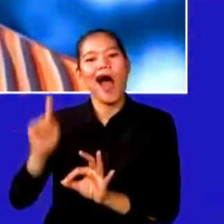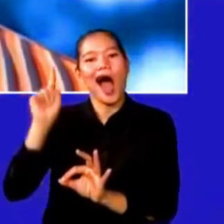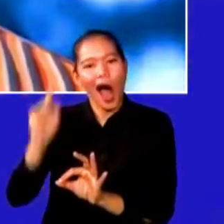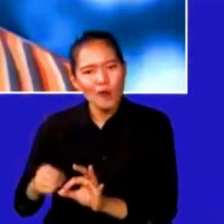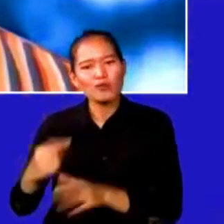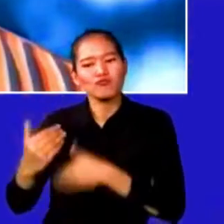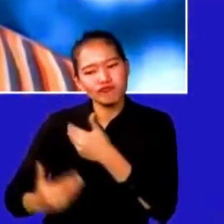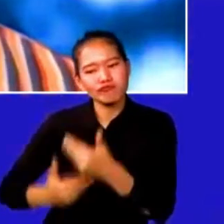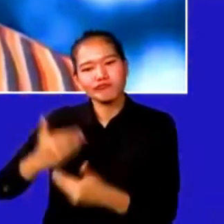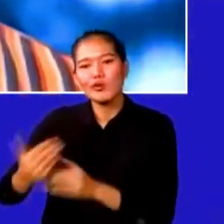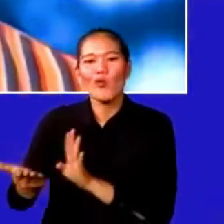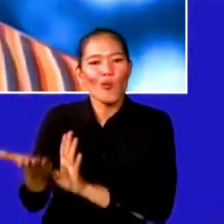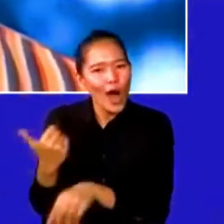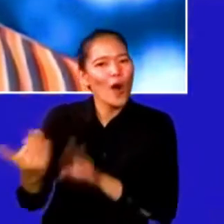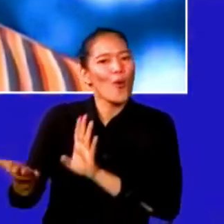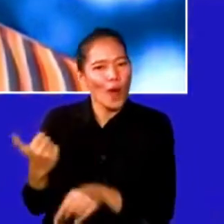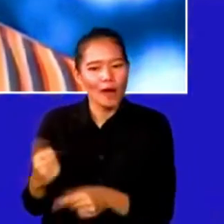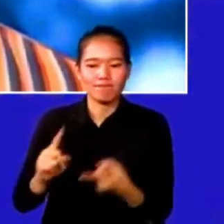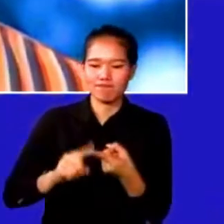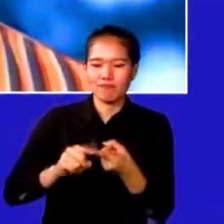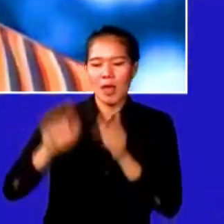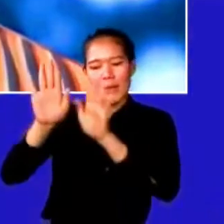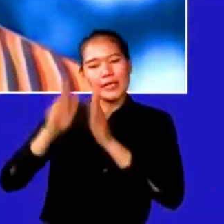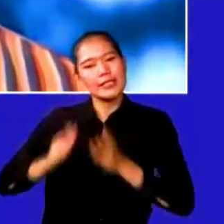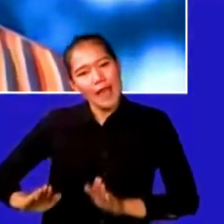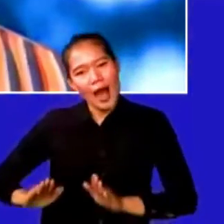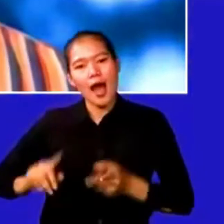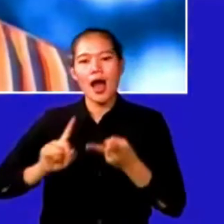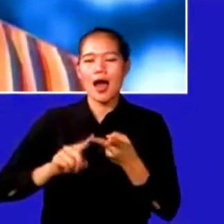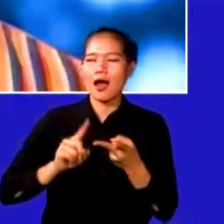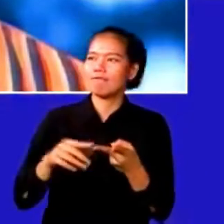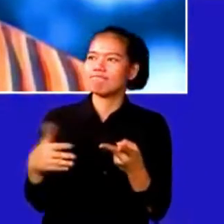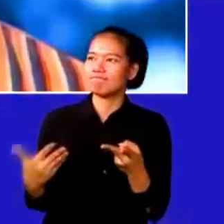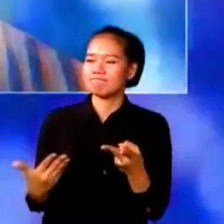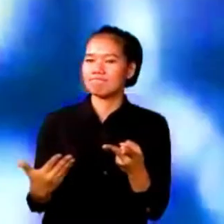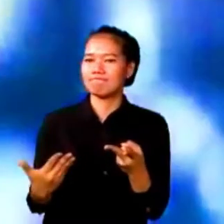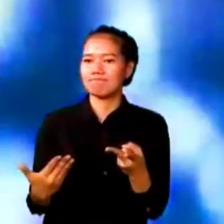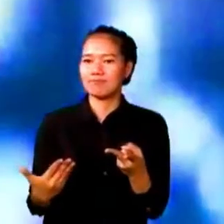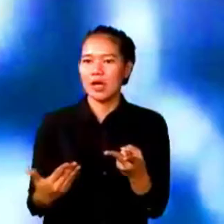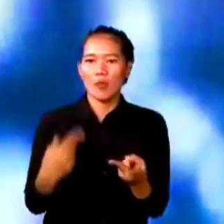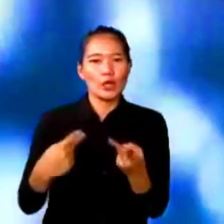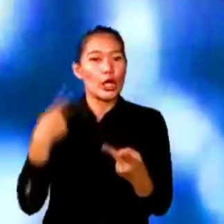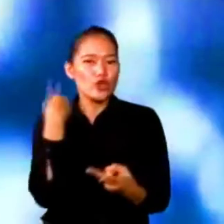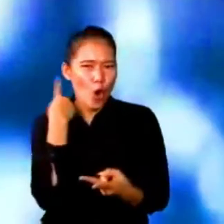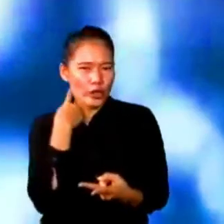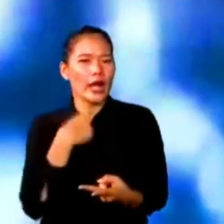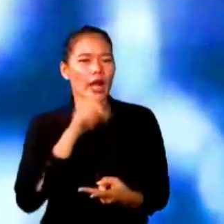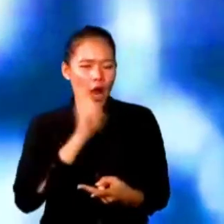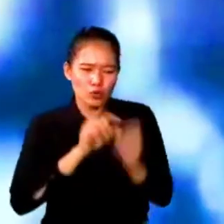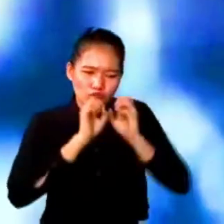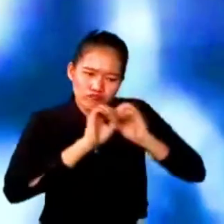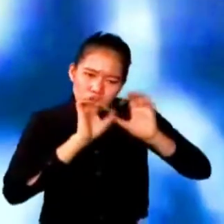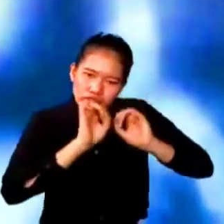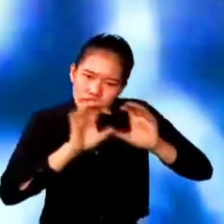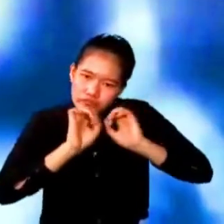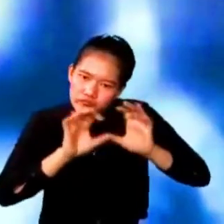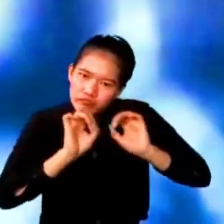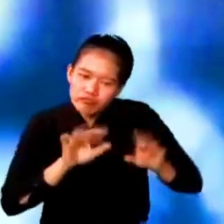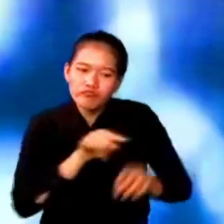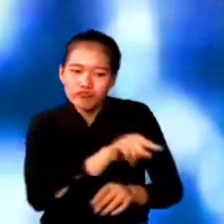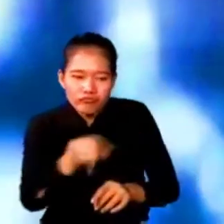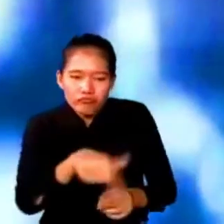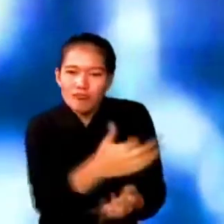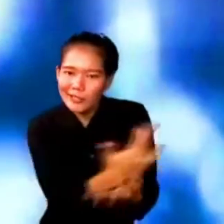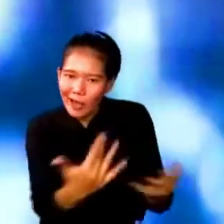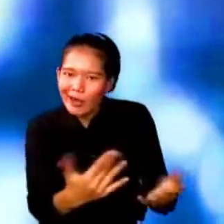harus berulang-ulang biar bisa lewat medsos ya kemudian apa namanya dokter dokternya 8mb mengajukan